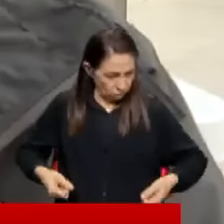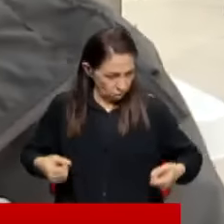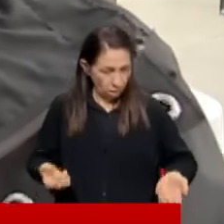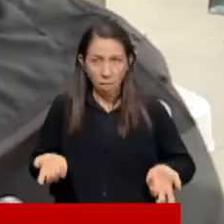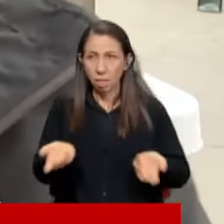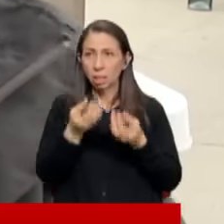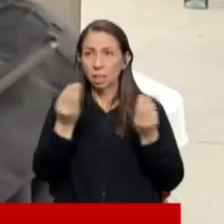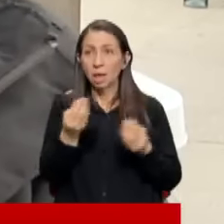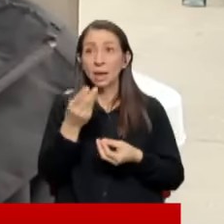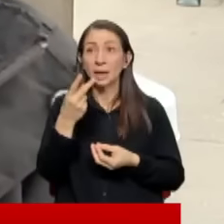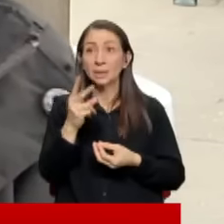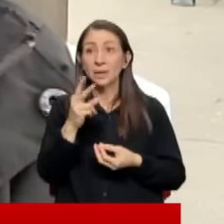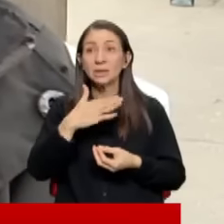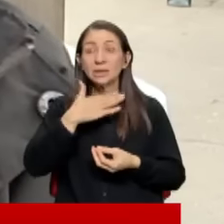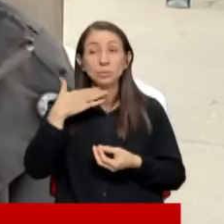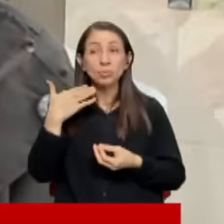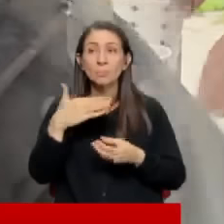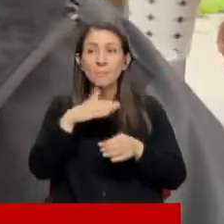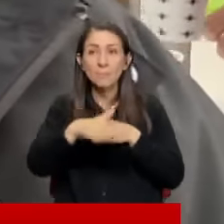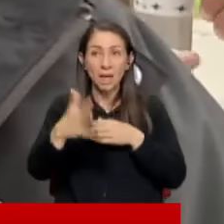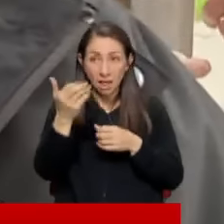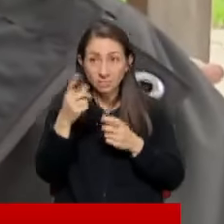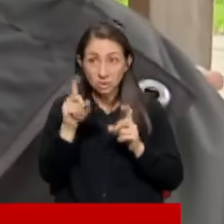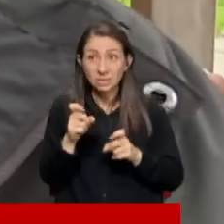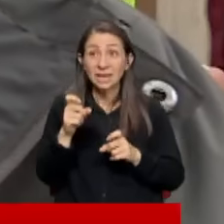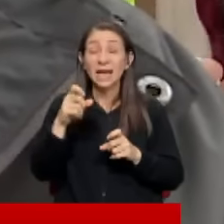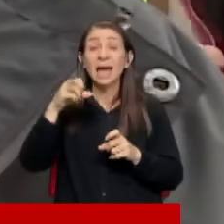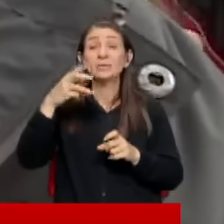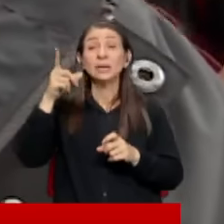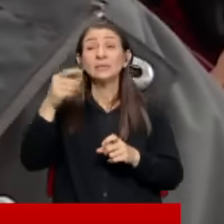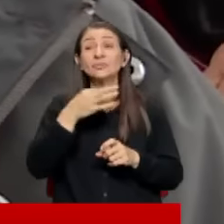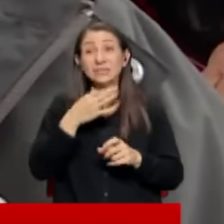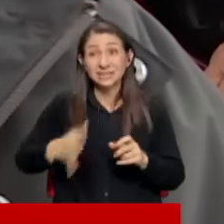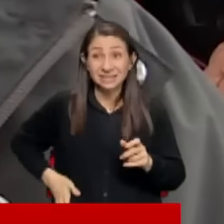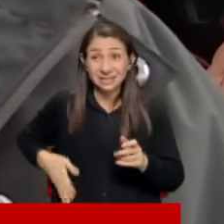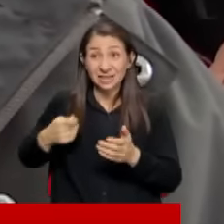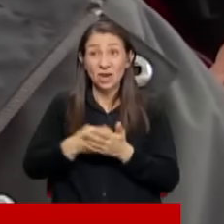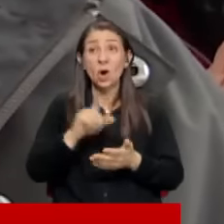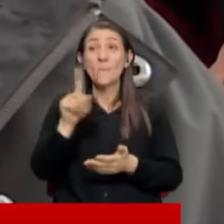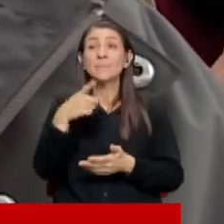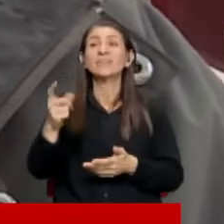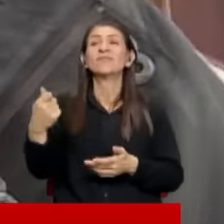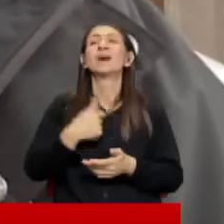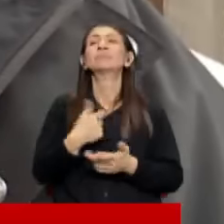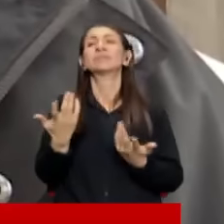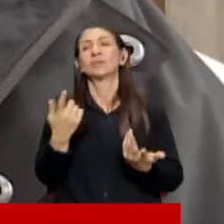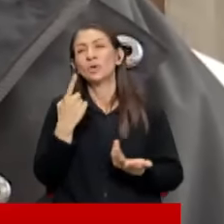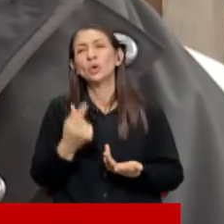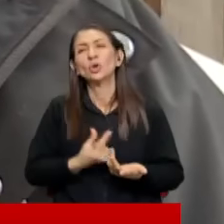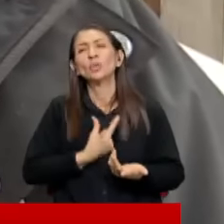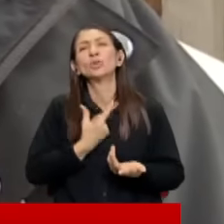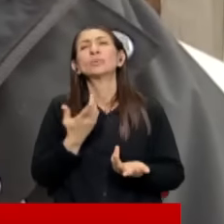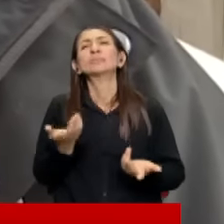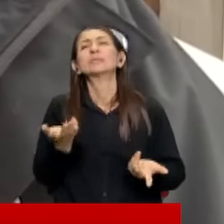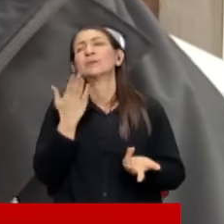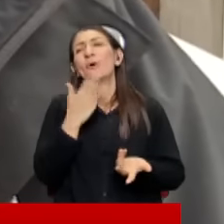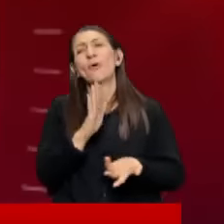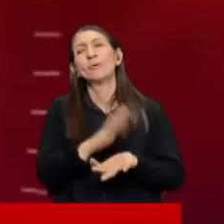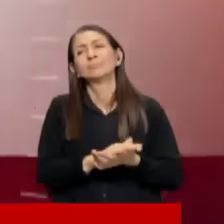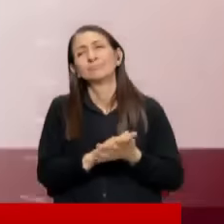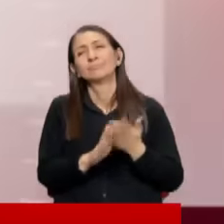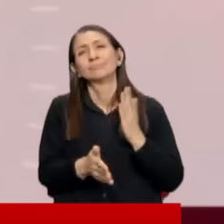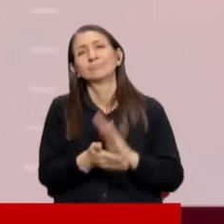var. 2000 liralı ben kurbanlık alabilecek miyim? Tayyip Bey bize cebinden çıkarttı 10 bin lira vermeyeceğine göre ümidimiz başka bahara